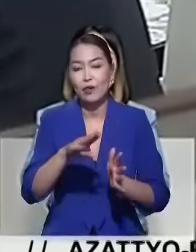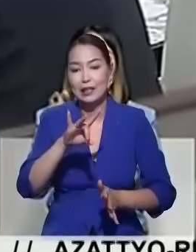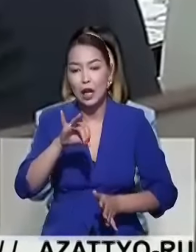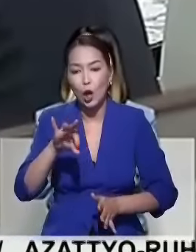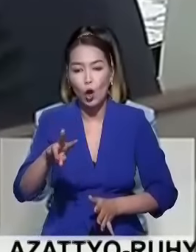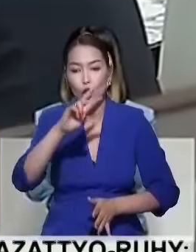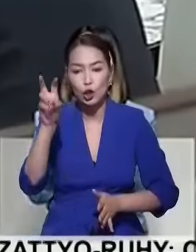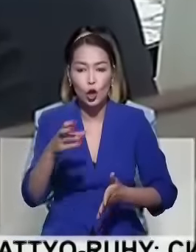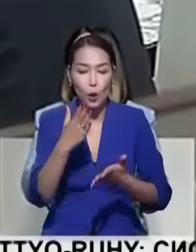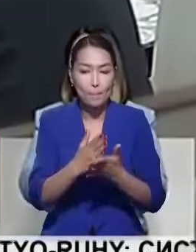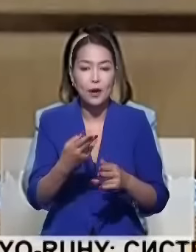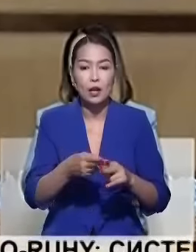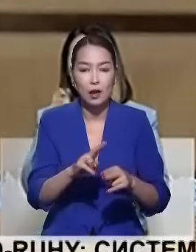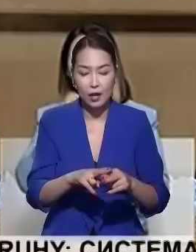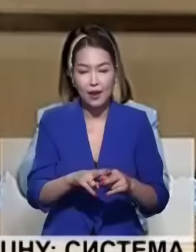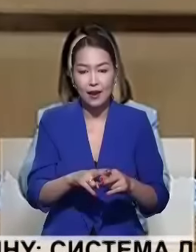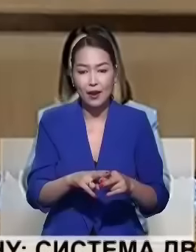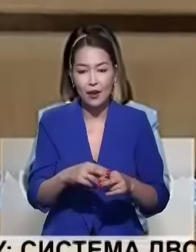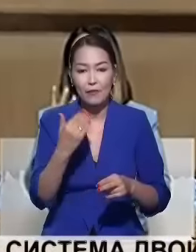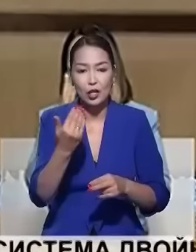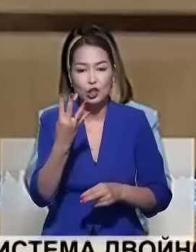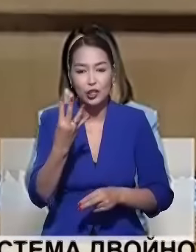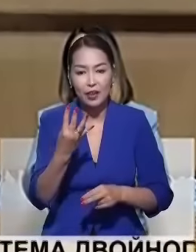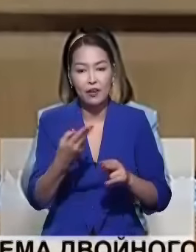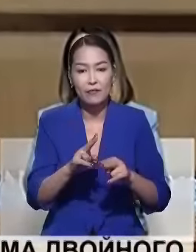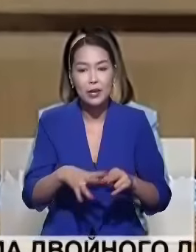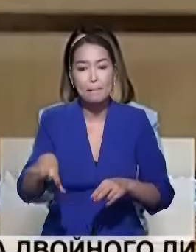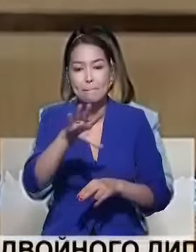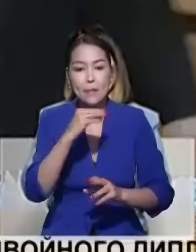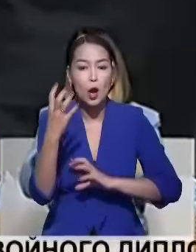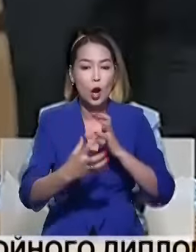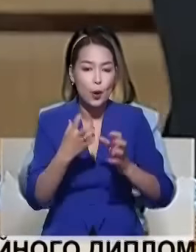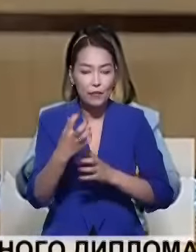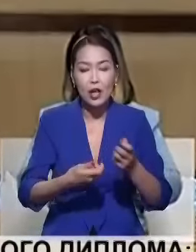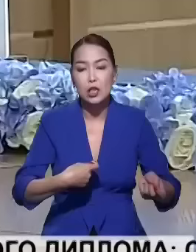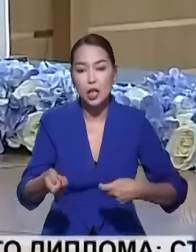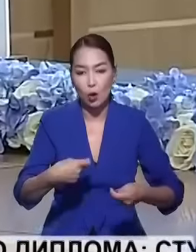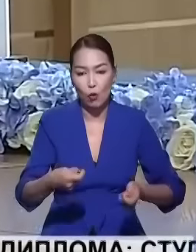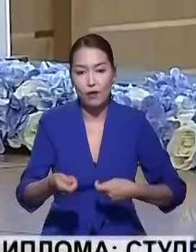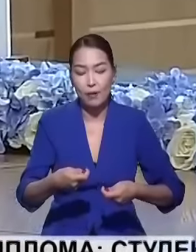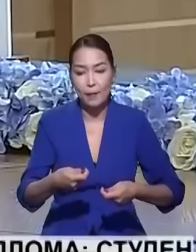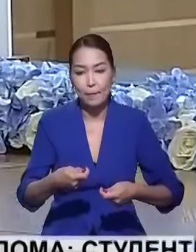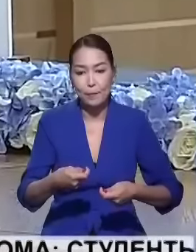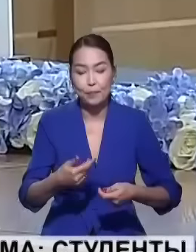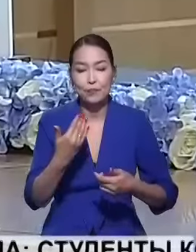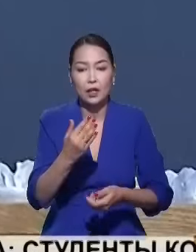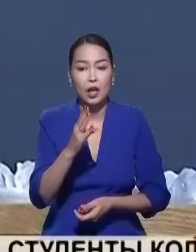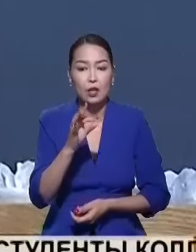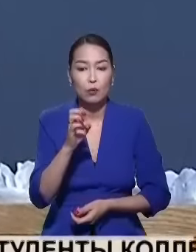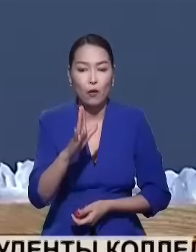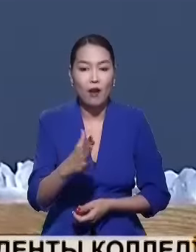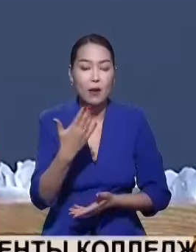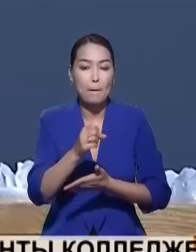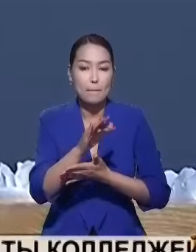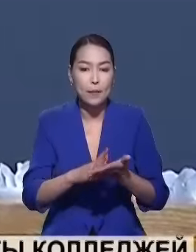долларов, что эквивалентно четверти всей мировой торговли. Мысль Касым-Жомарта Токаева